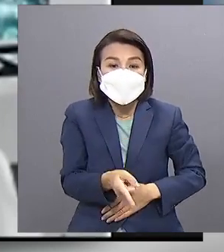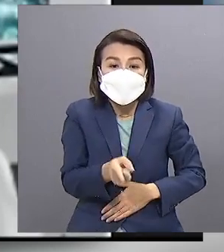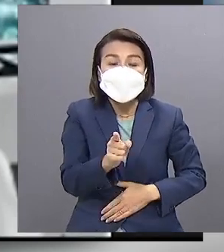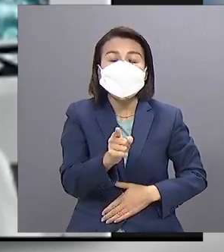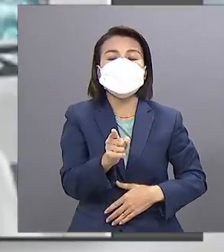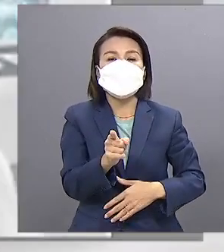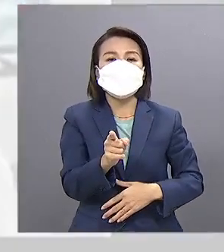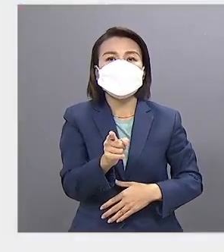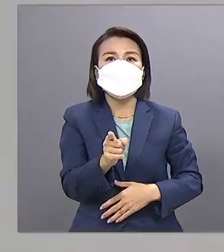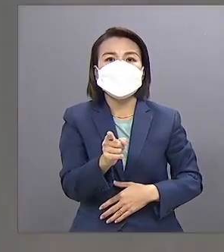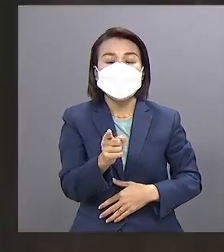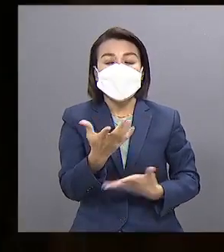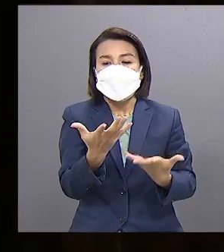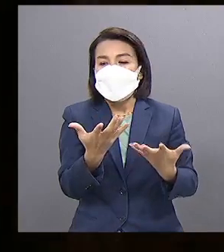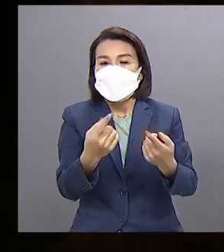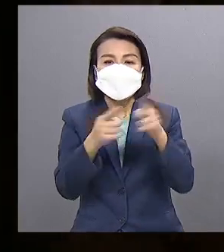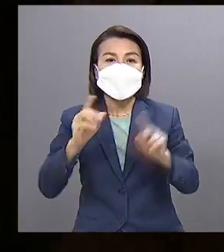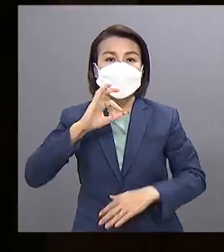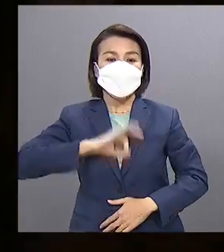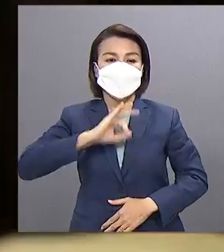เปลี่ยนนะคะ